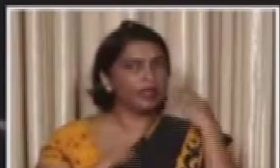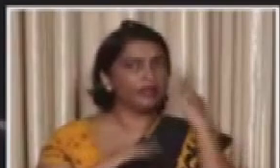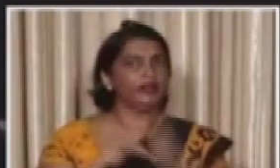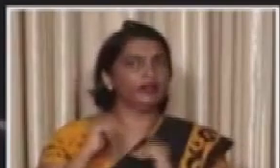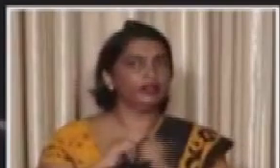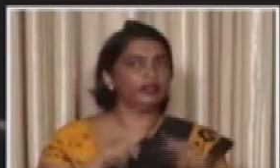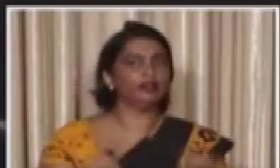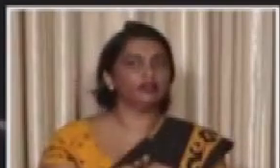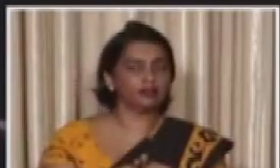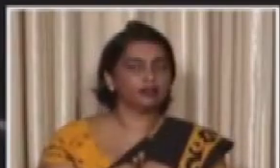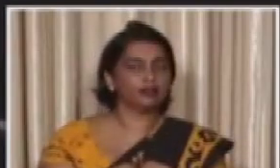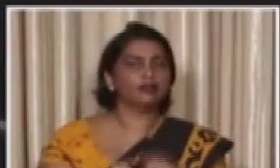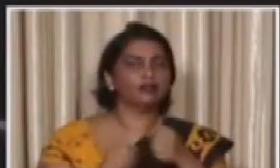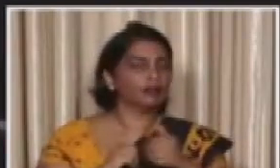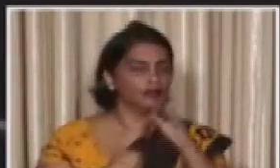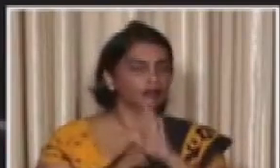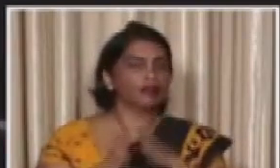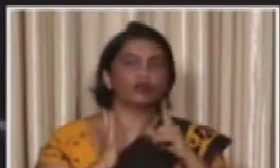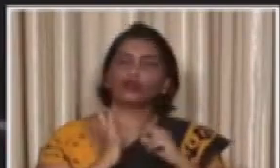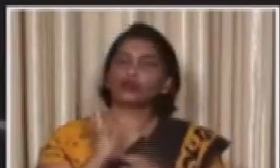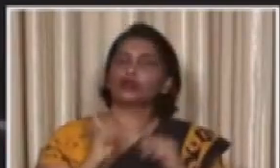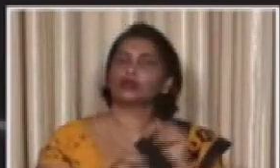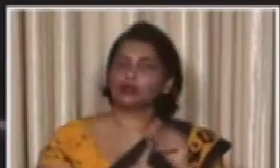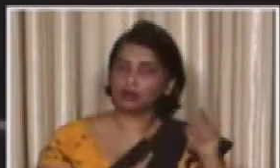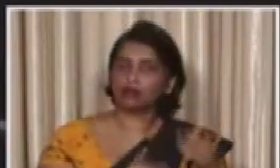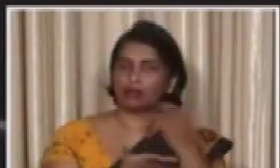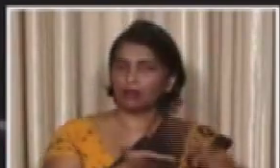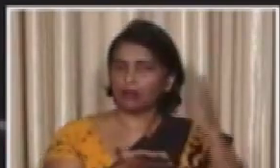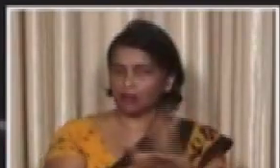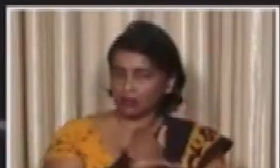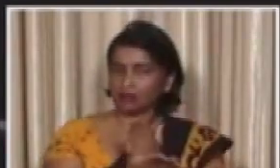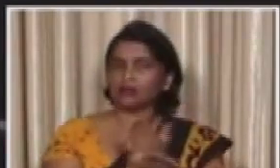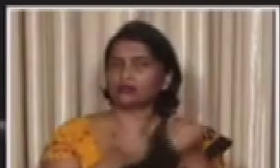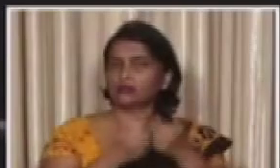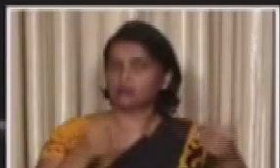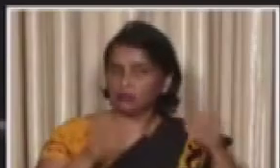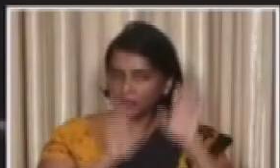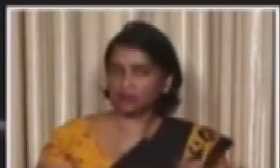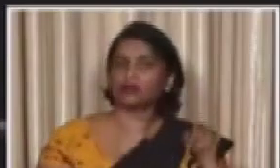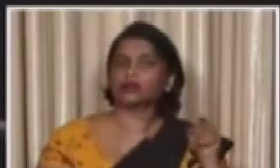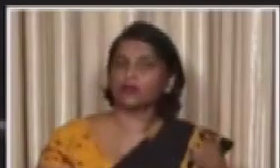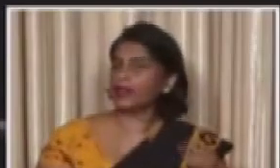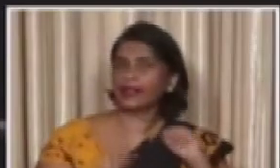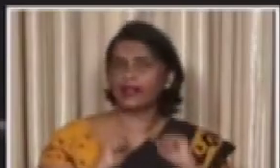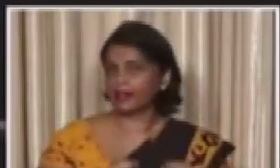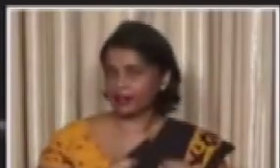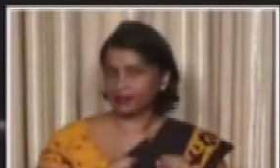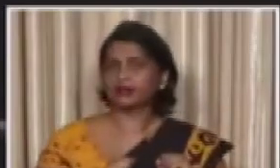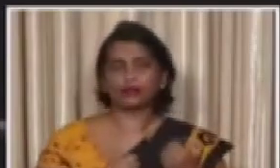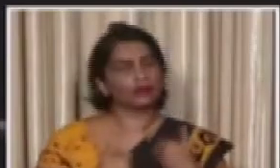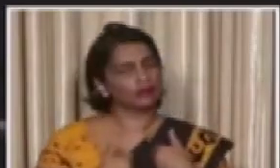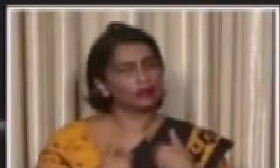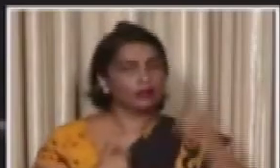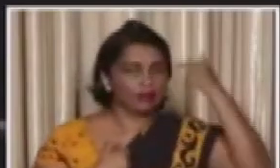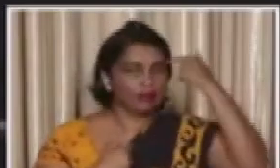දැවැන්තම දේශපාලන පක්ෂය වූ එක්සත් ජාතික පක්ෂය දෙකට බෙදී ඇත්තේ ඇයි කියන එක අපේ